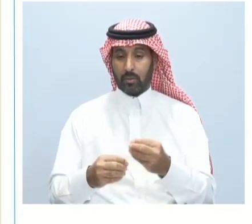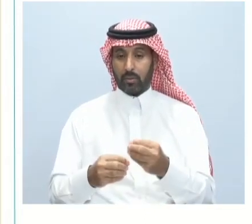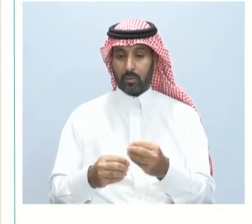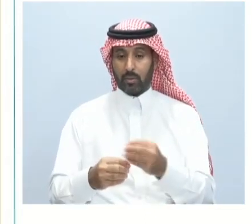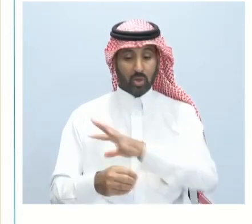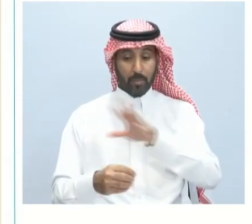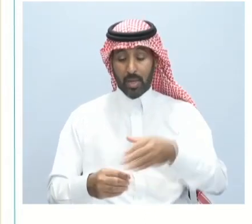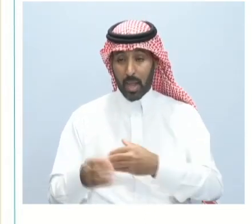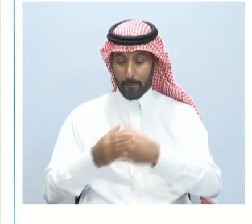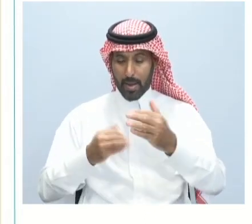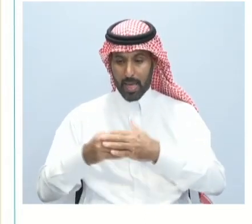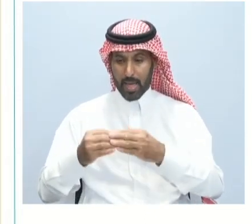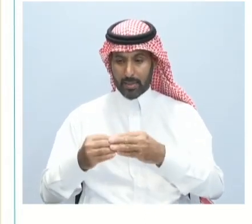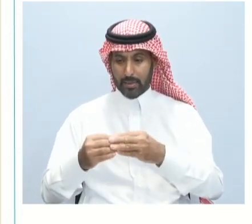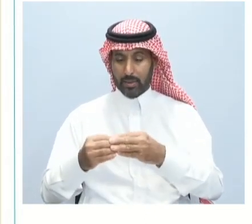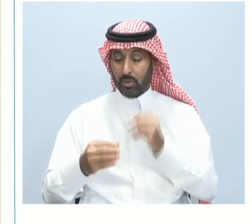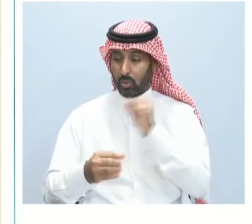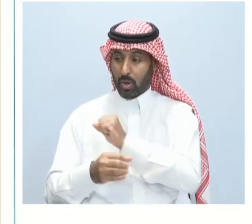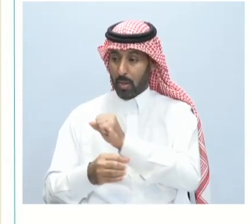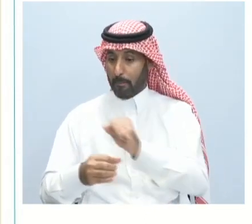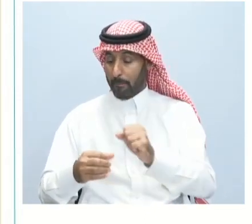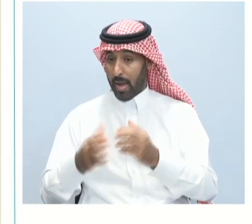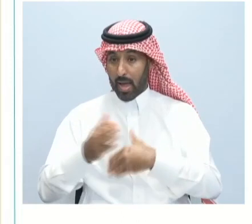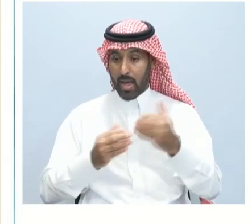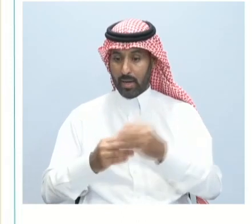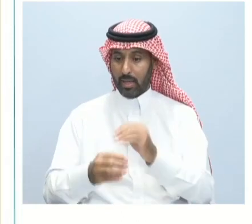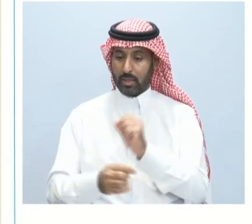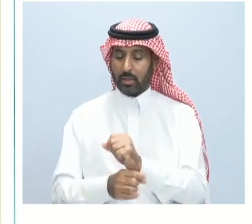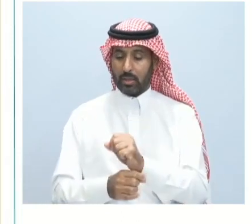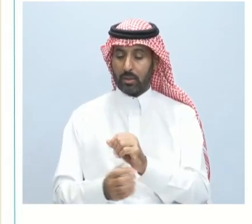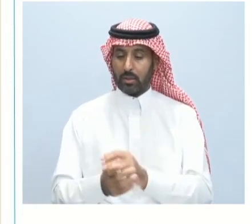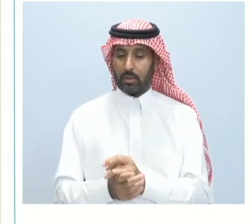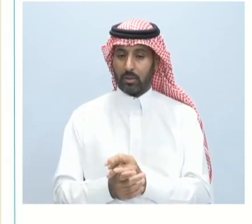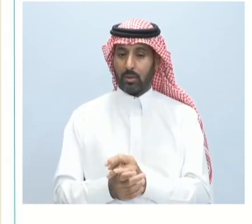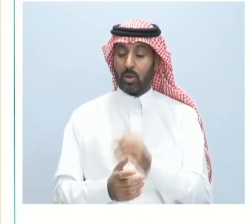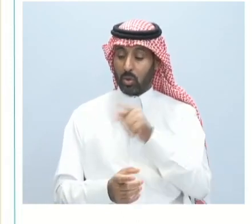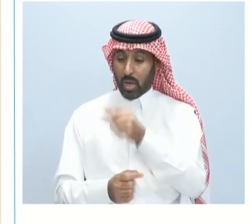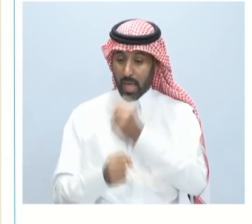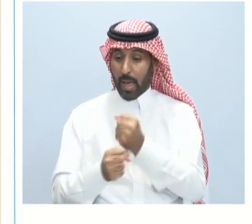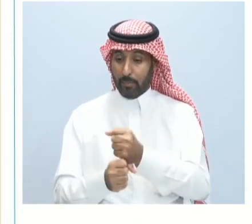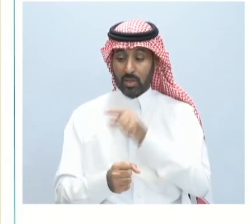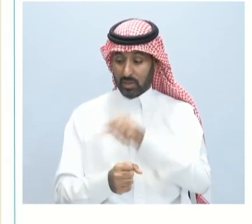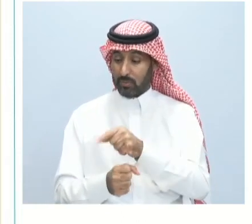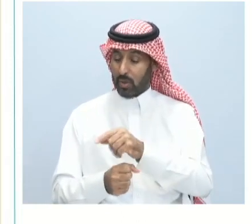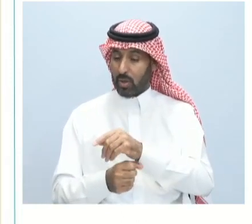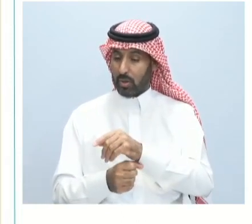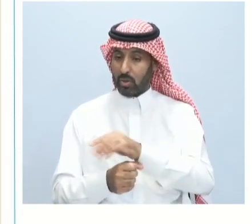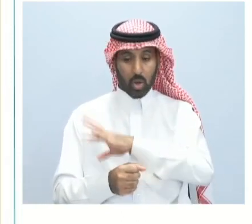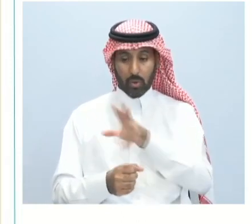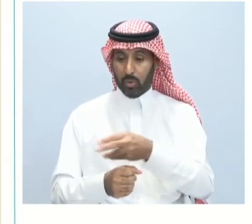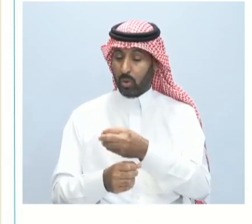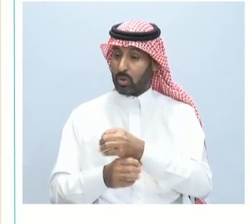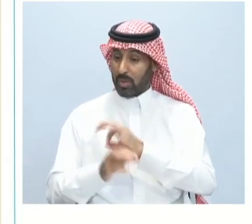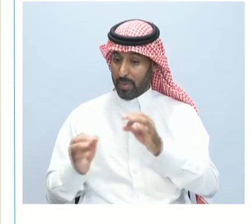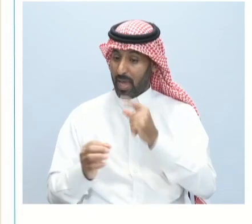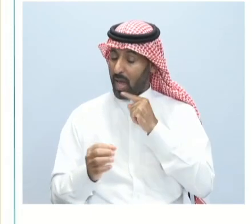تغطيه جميع المهارات بحيث ان كل مهاره ا اصبحت اصبح كل عامل لديه جميع المهارات او سوف جميع المهارات